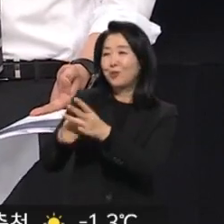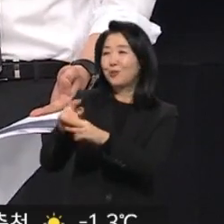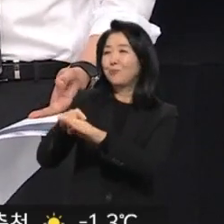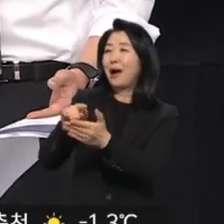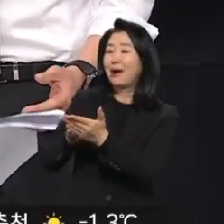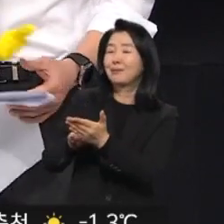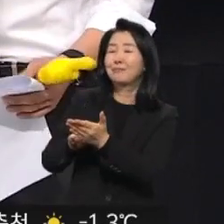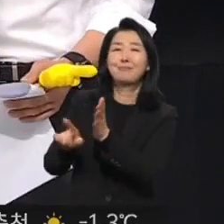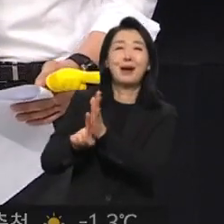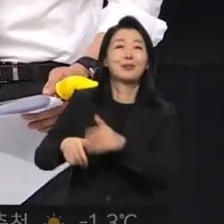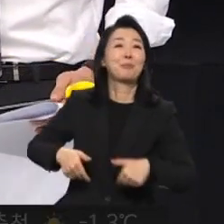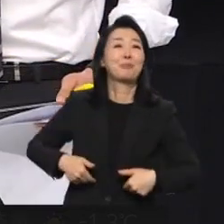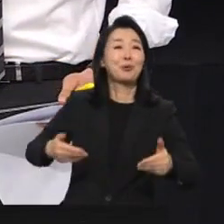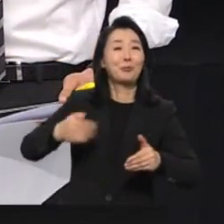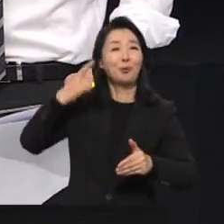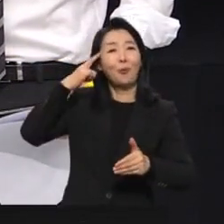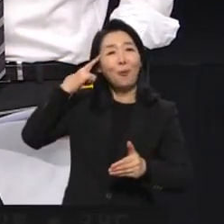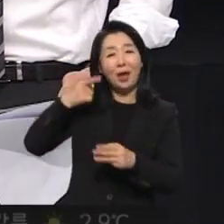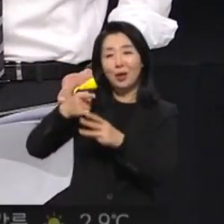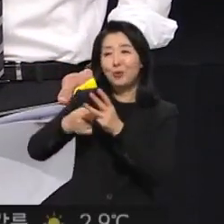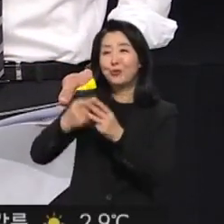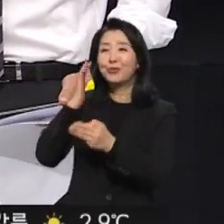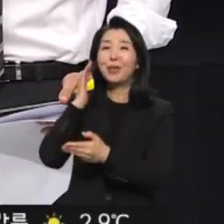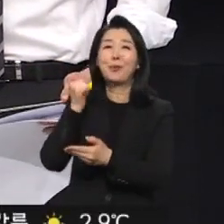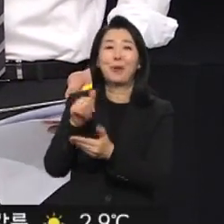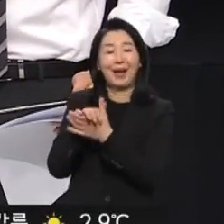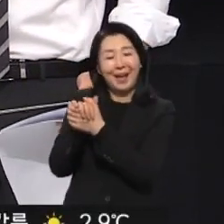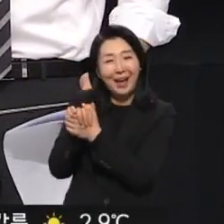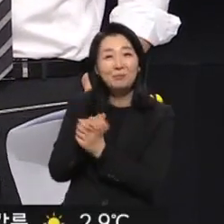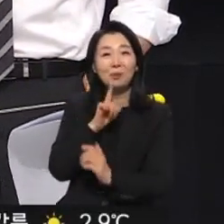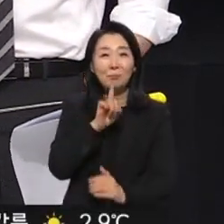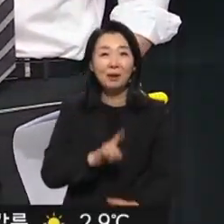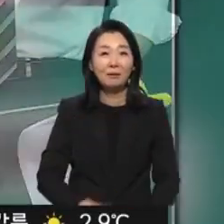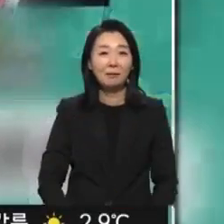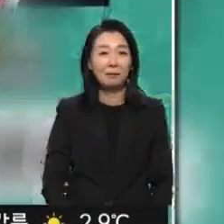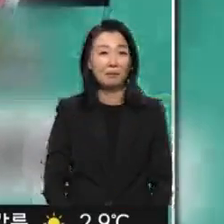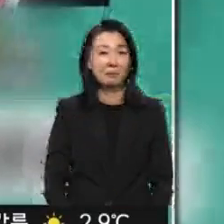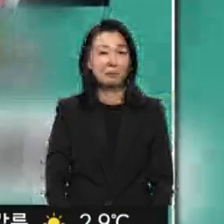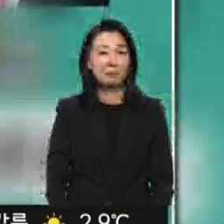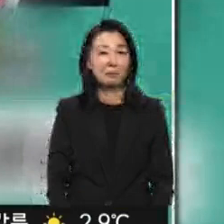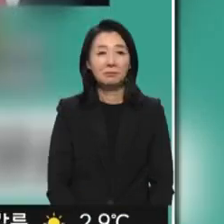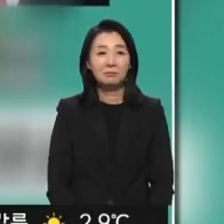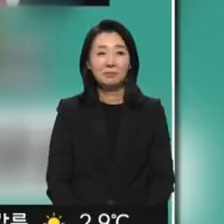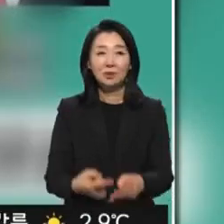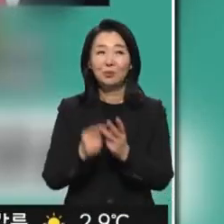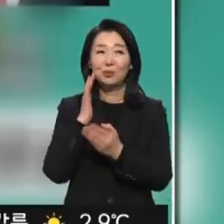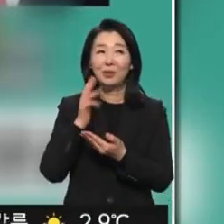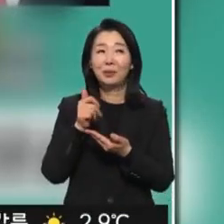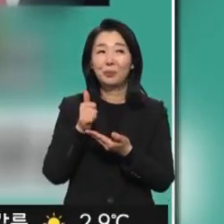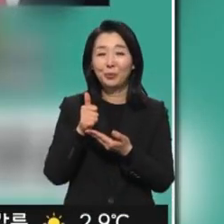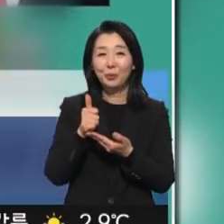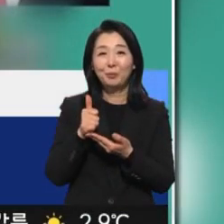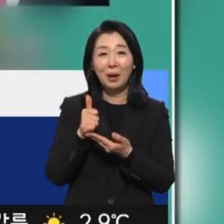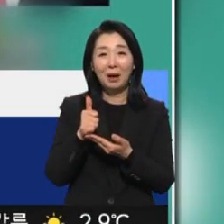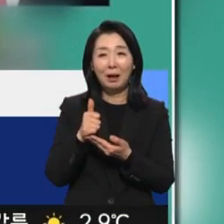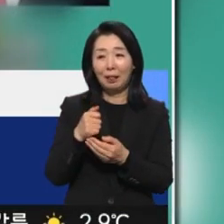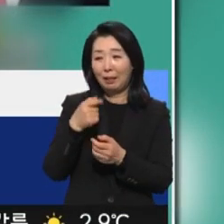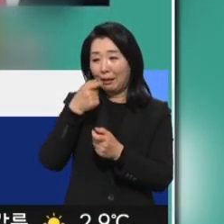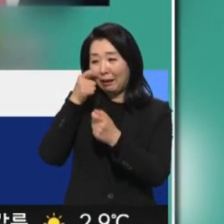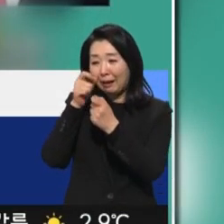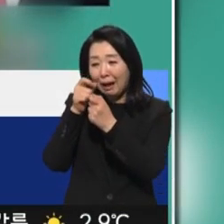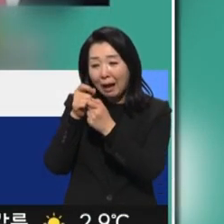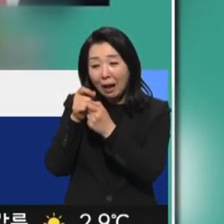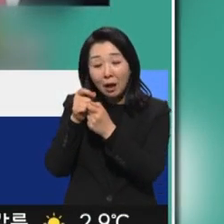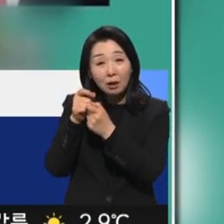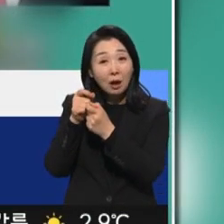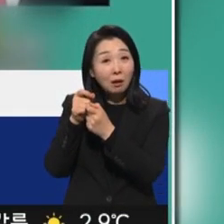필요 없을 정도로 윤석열 대통령과 가깝다는 점을 내세우고 있습니다. 윤석열 대통령이랑 가까운